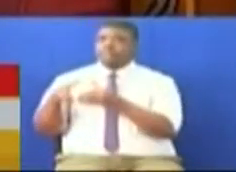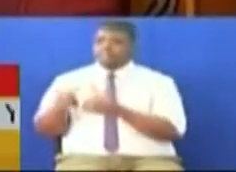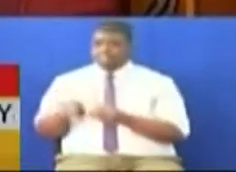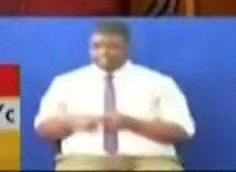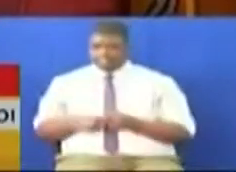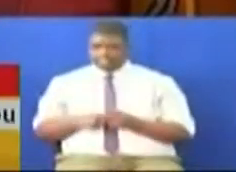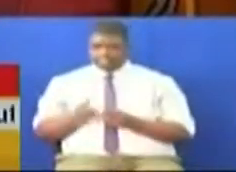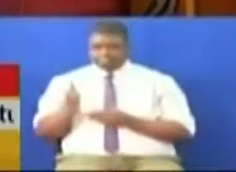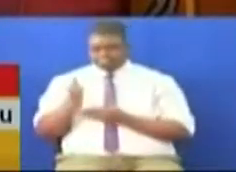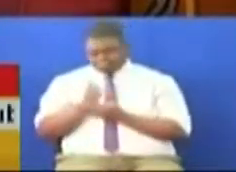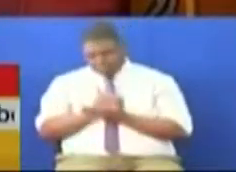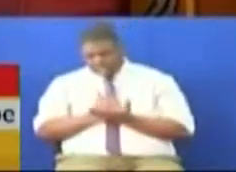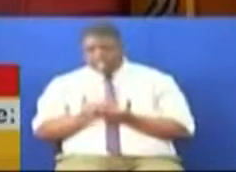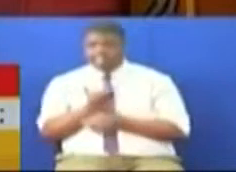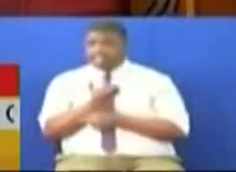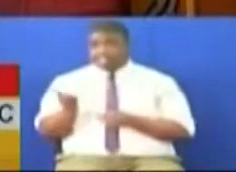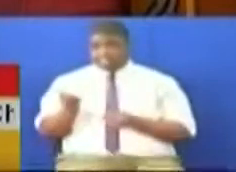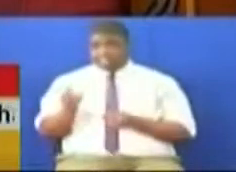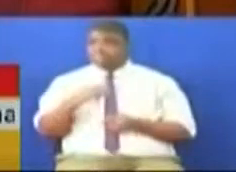yake zitapata majibu huenda,